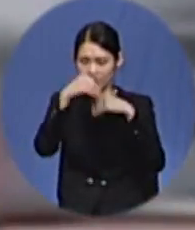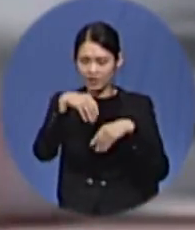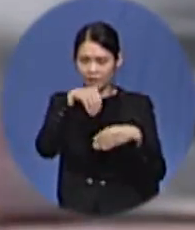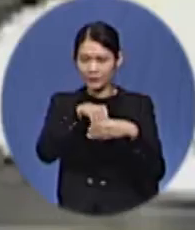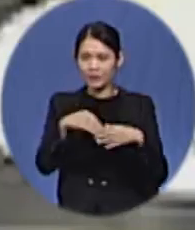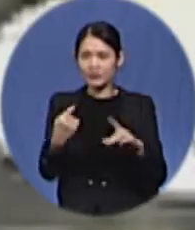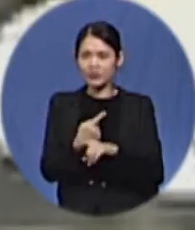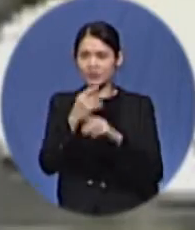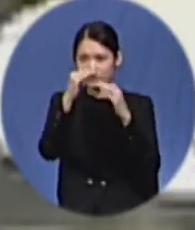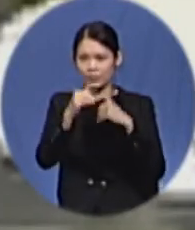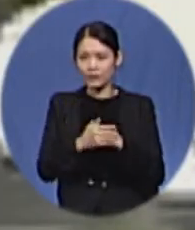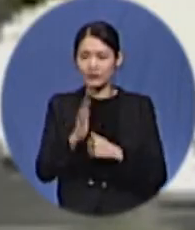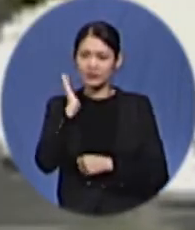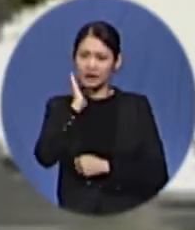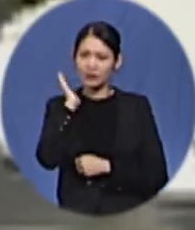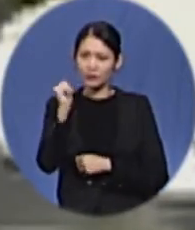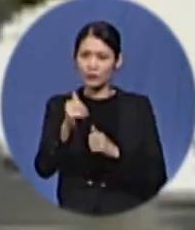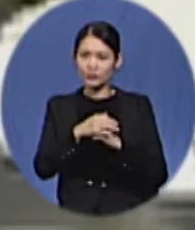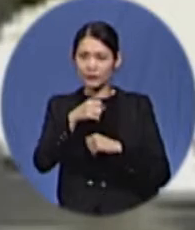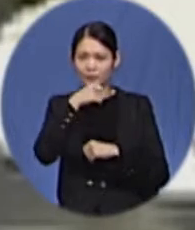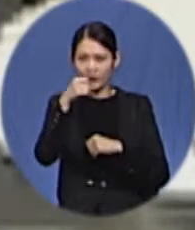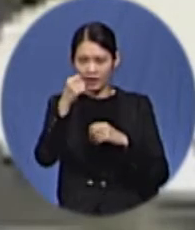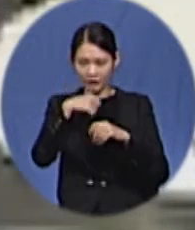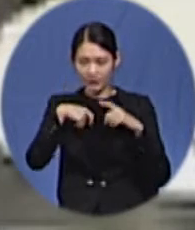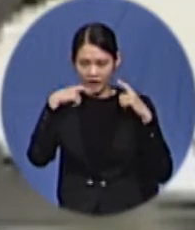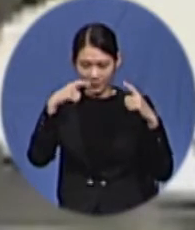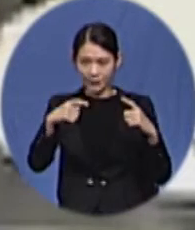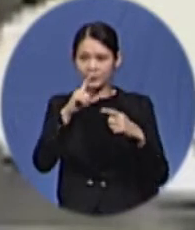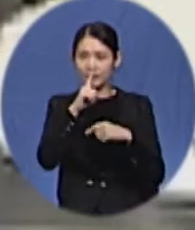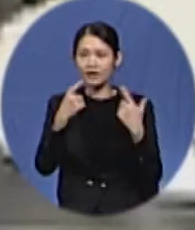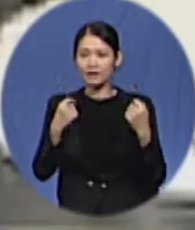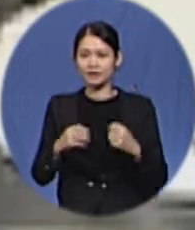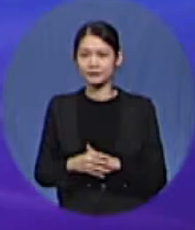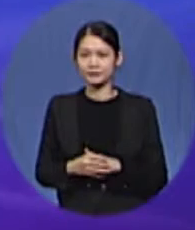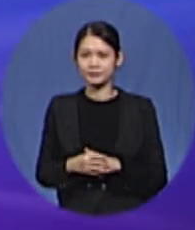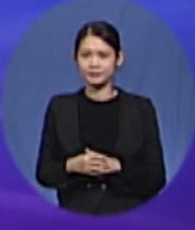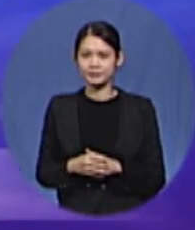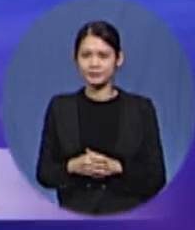개정안은 대통령의 재가를 거친 뒤 공포될 예정입니다.